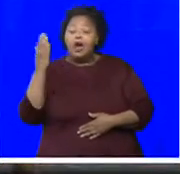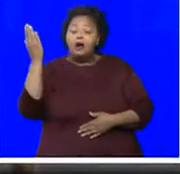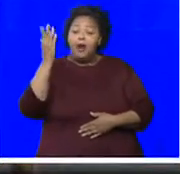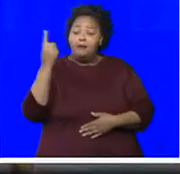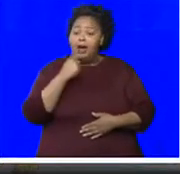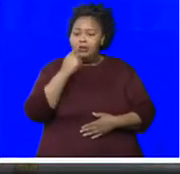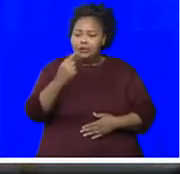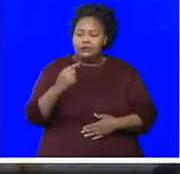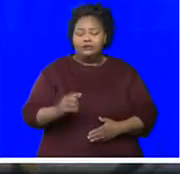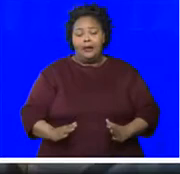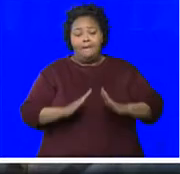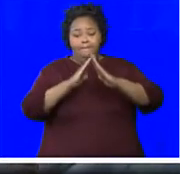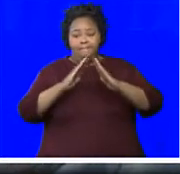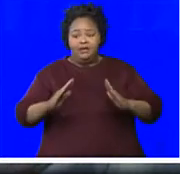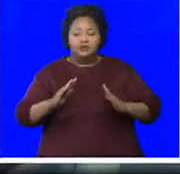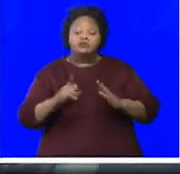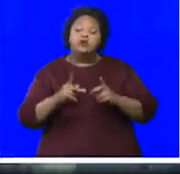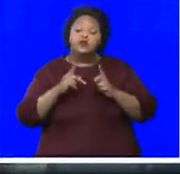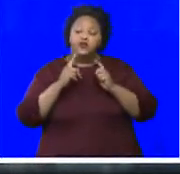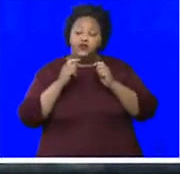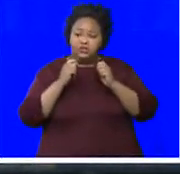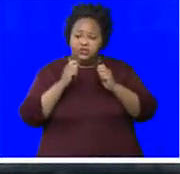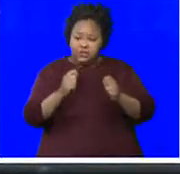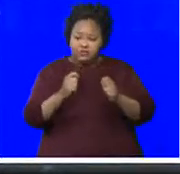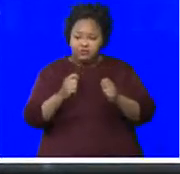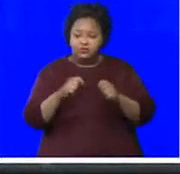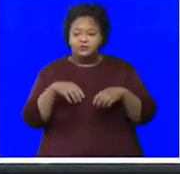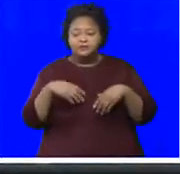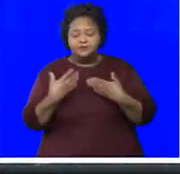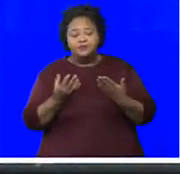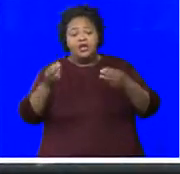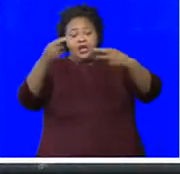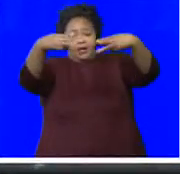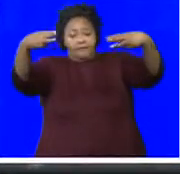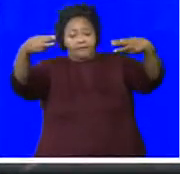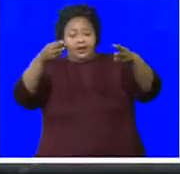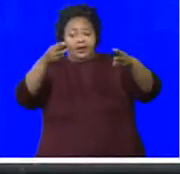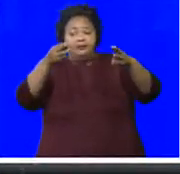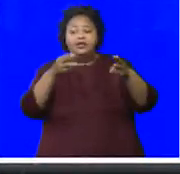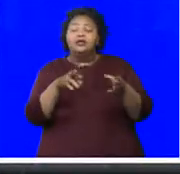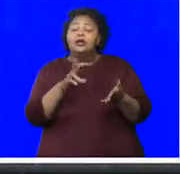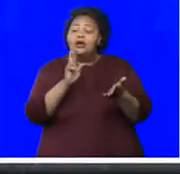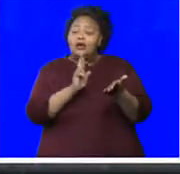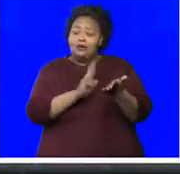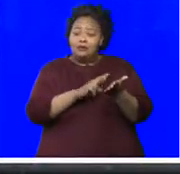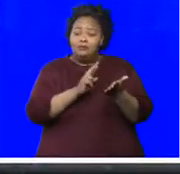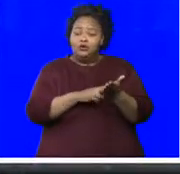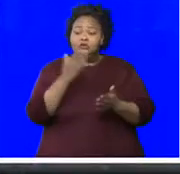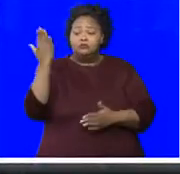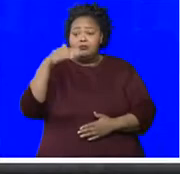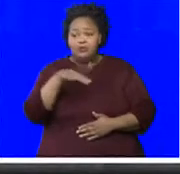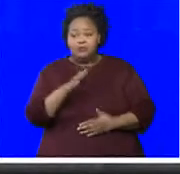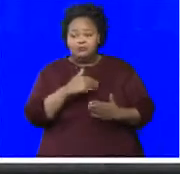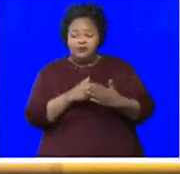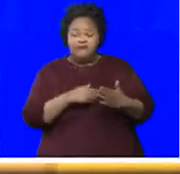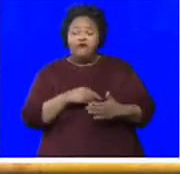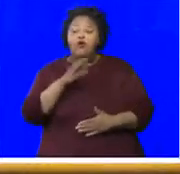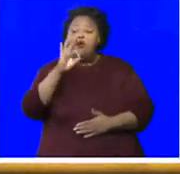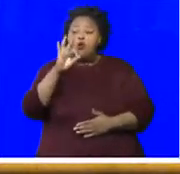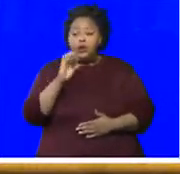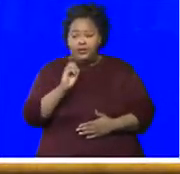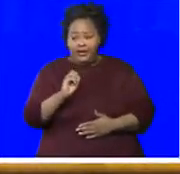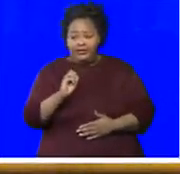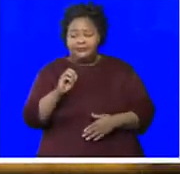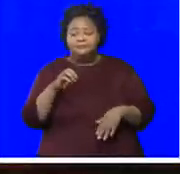Litiko letemisebenti lemikhulu nekutfutha letfule endlini lehloniphekile kungakapheli emalanga langamashumi lamathathu